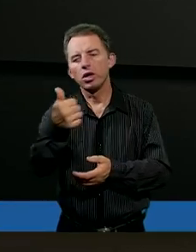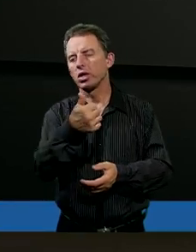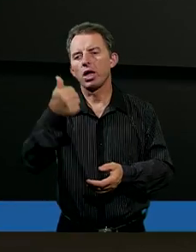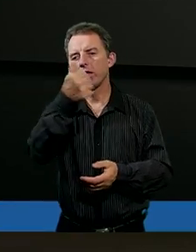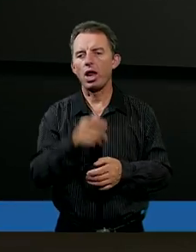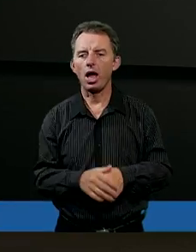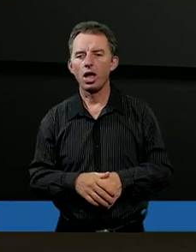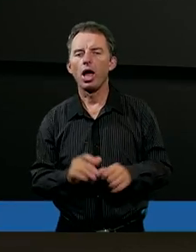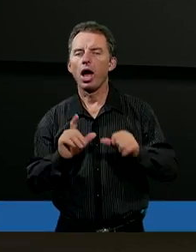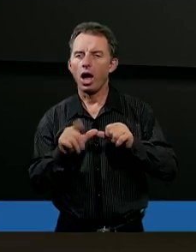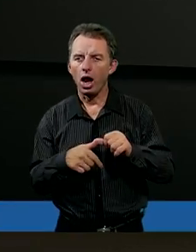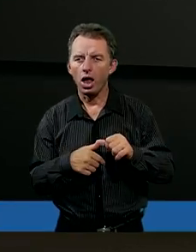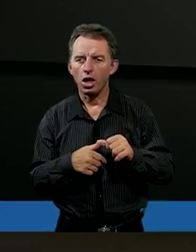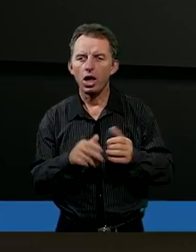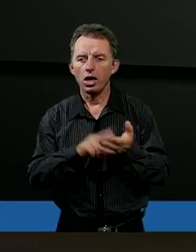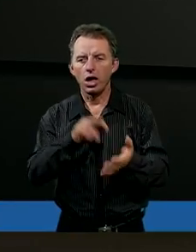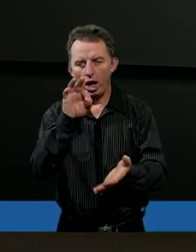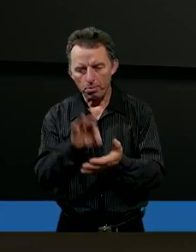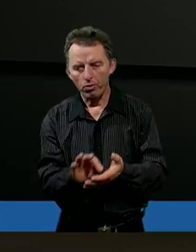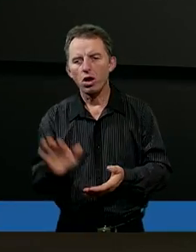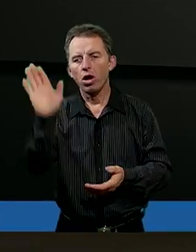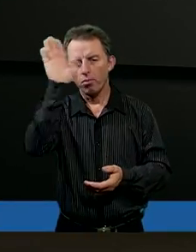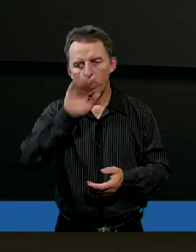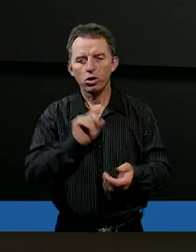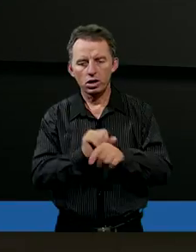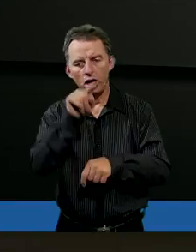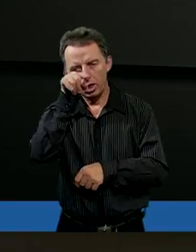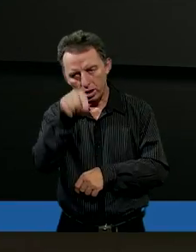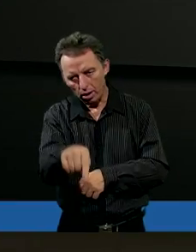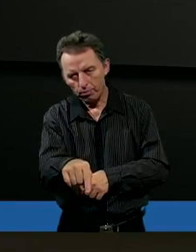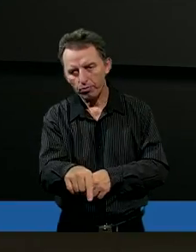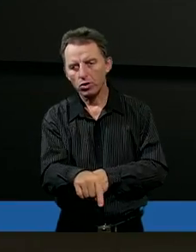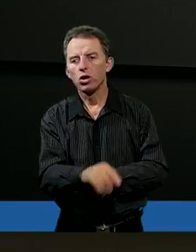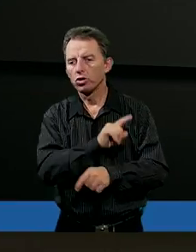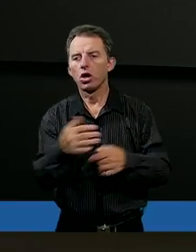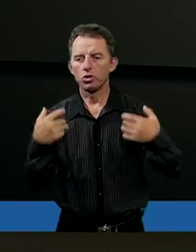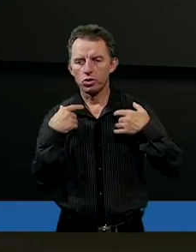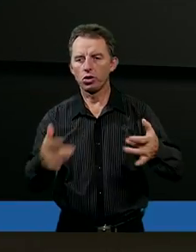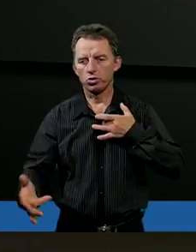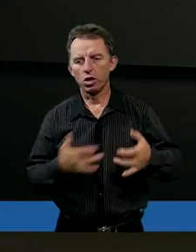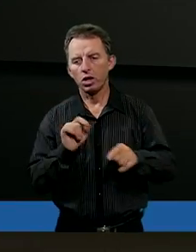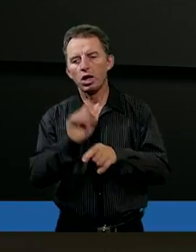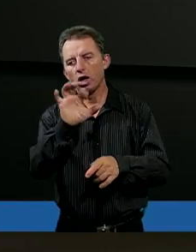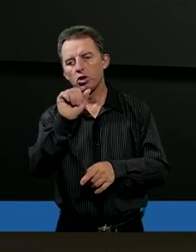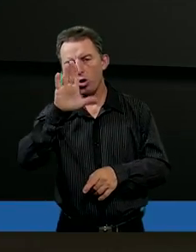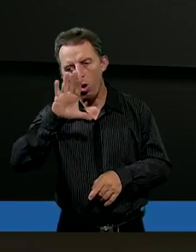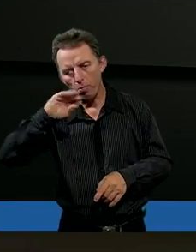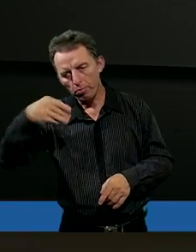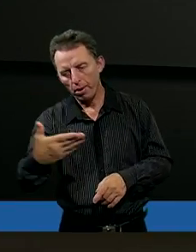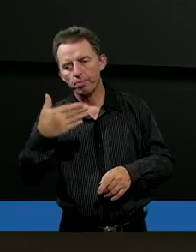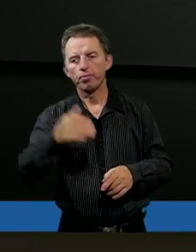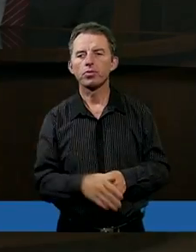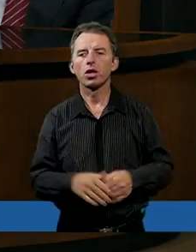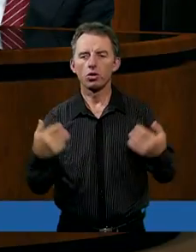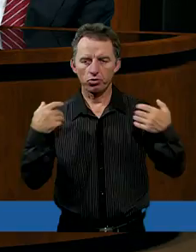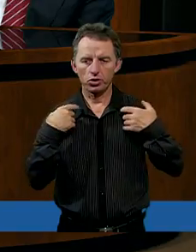jedyna, ale na pewno Bóg jest z tym, którzy cierpią. Tak jak był z Hiobem. Jego... Tak, był z